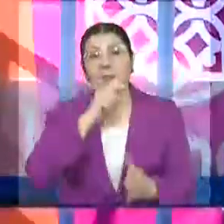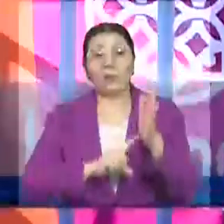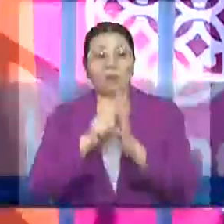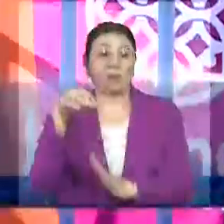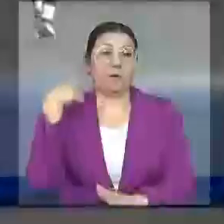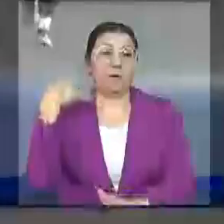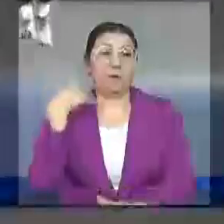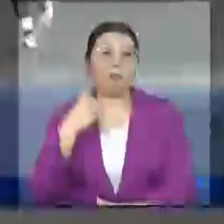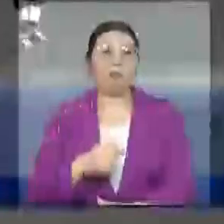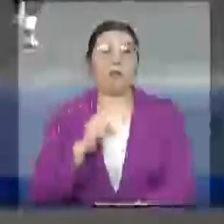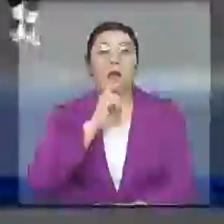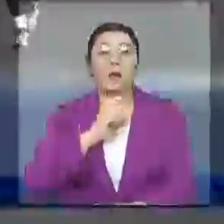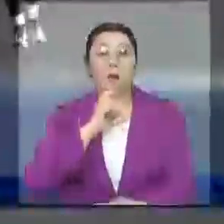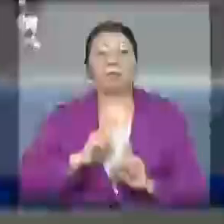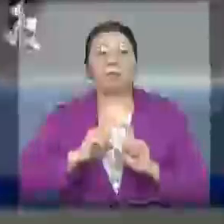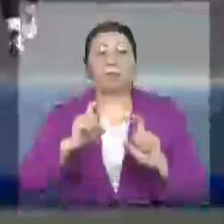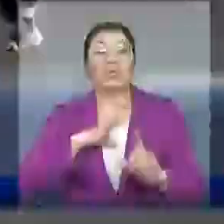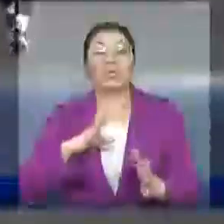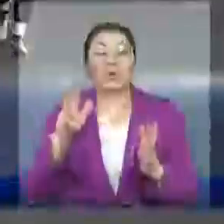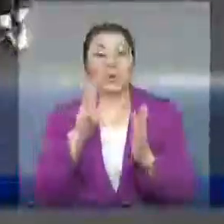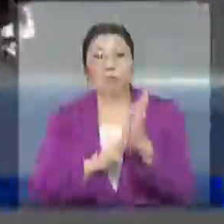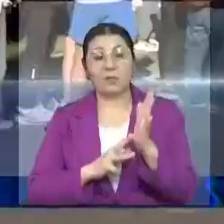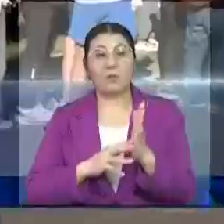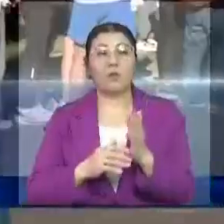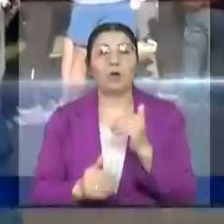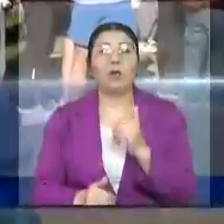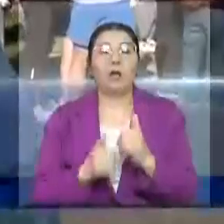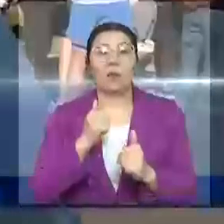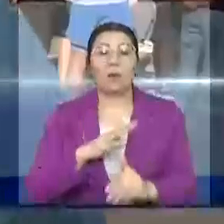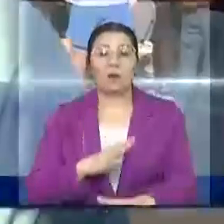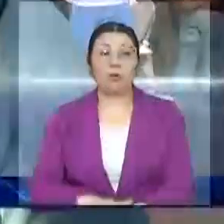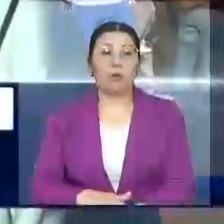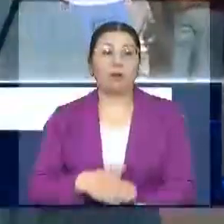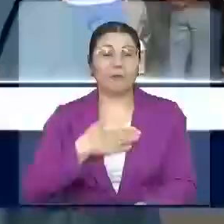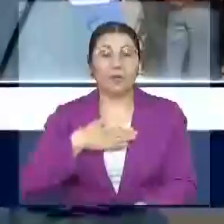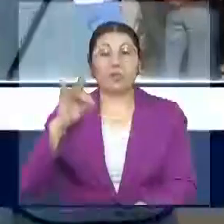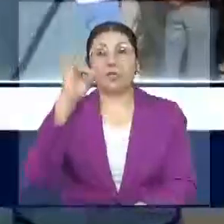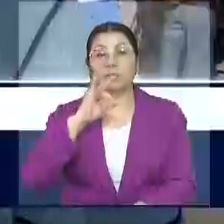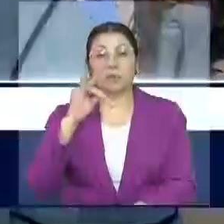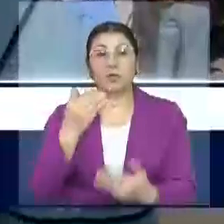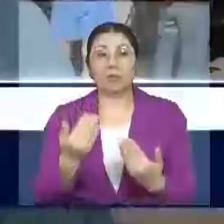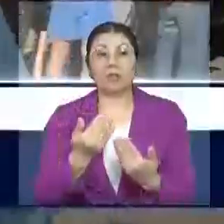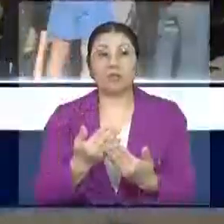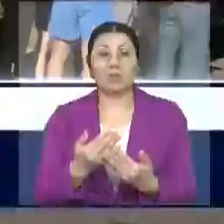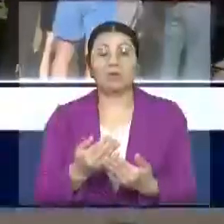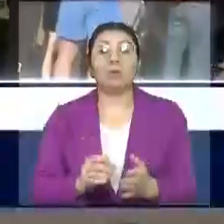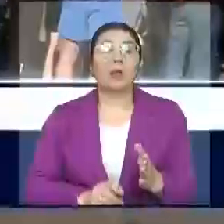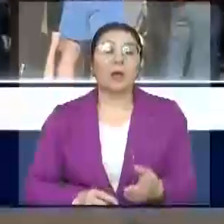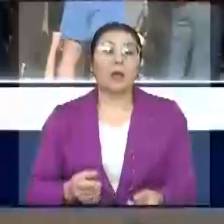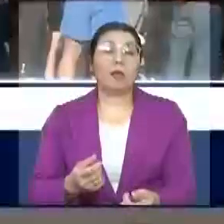Прошедший в воскресенье массовый забег был уже 8-й по счету. В современной истории, когда в Казахстане начали возрождаться